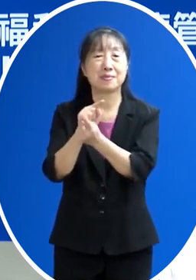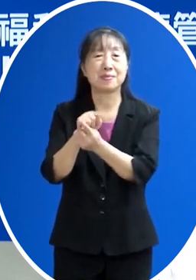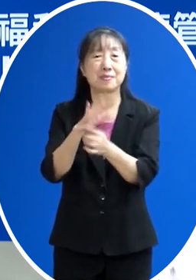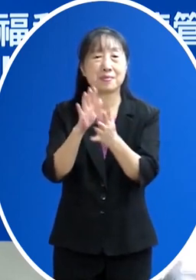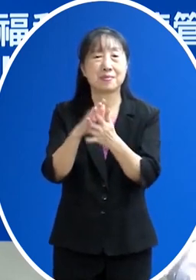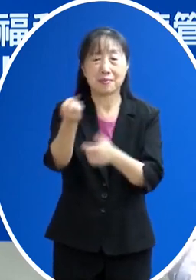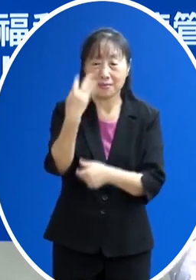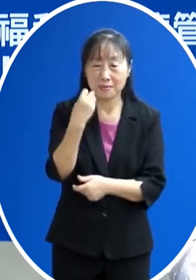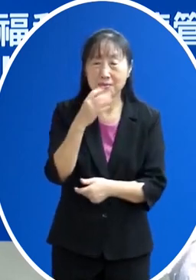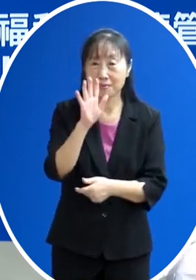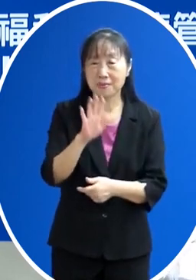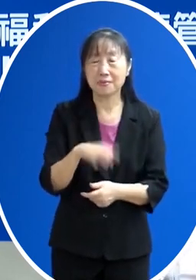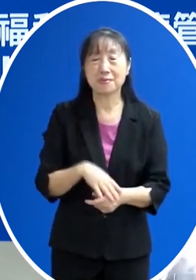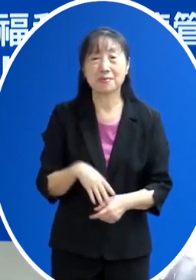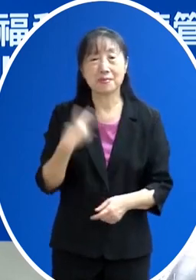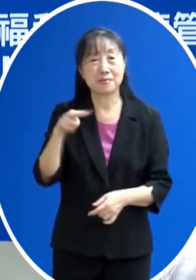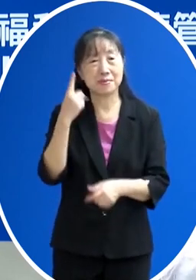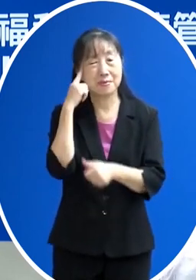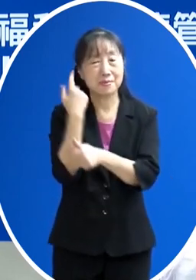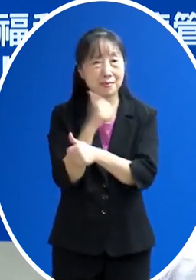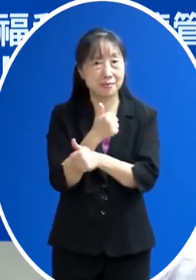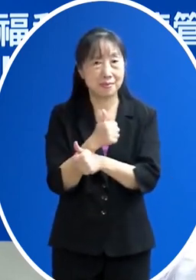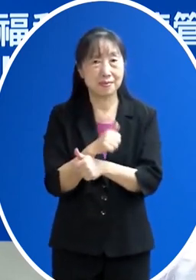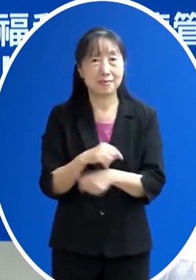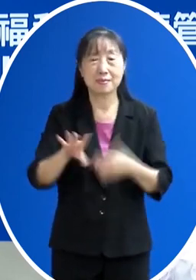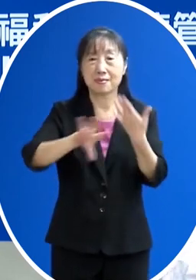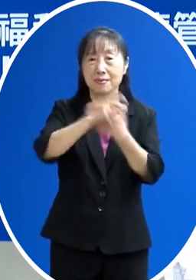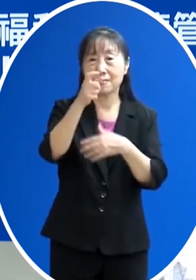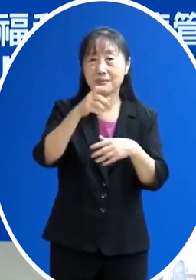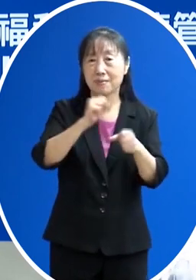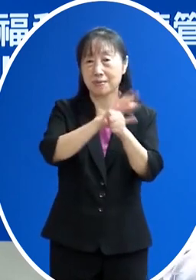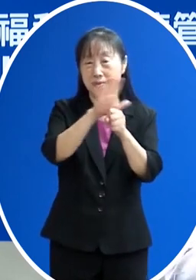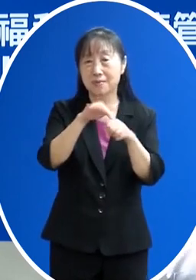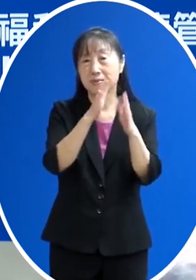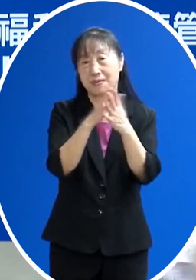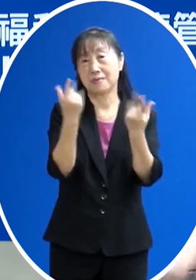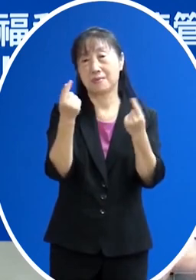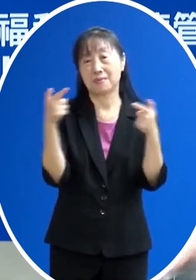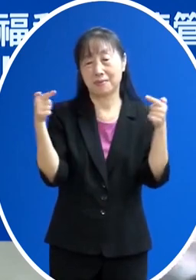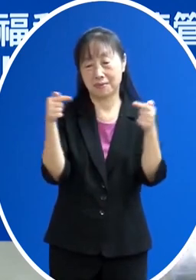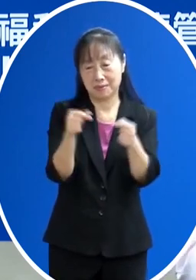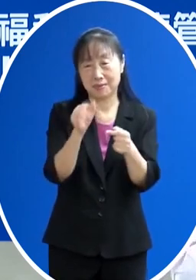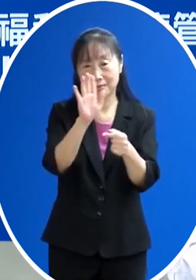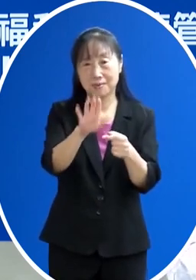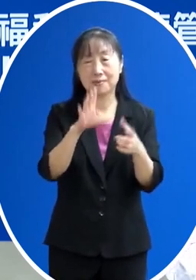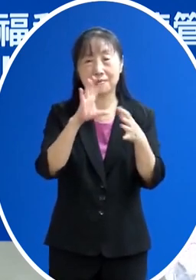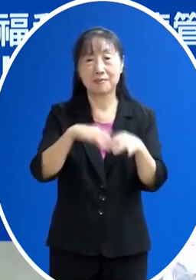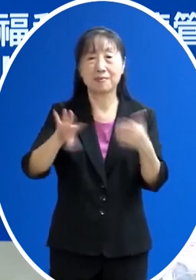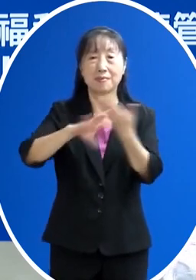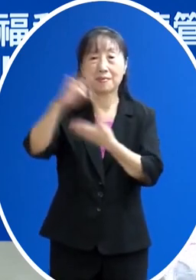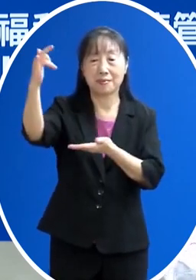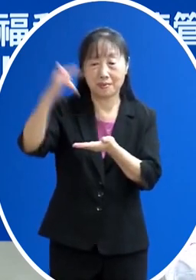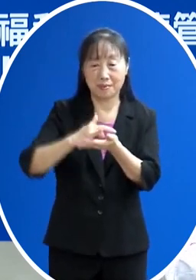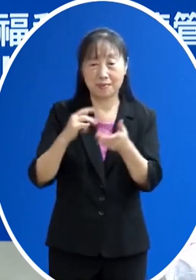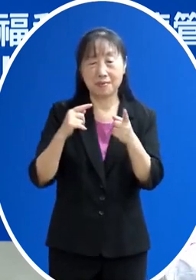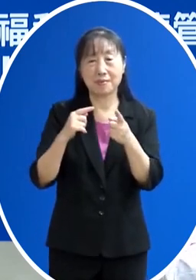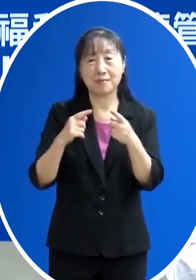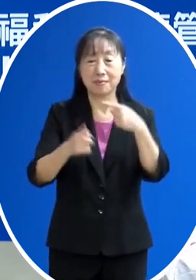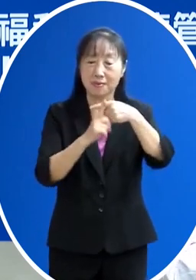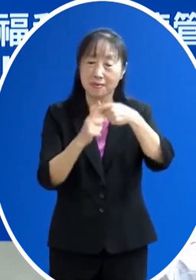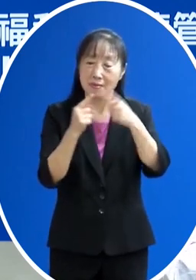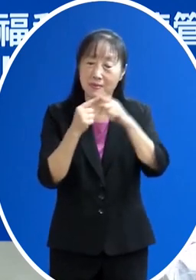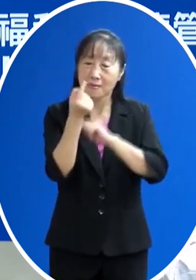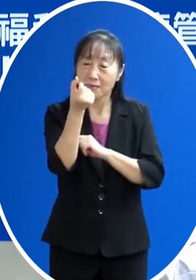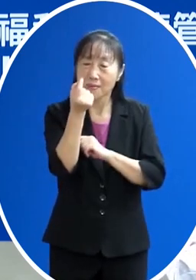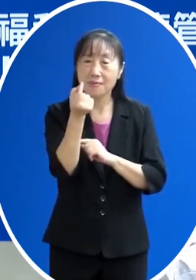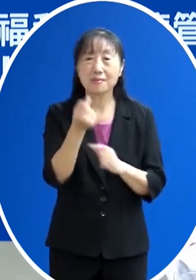相关的建议，另外也考量到我们的国外的疫情也是持续在趋缓，那我们境外一路的个案也很少，那